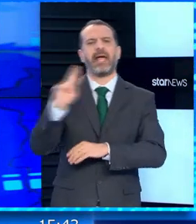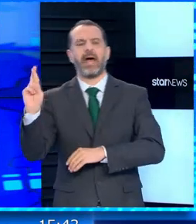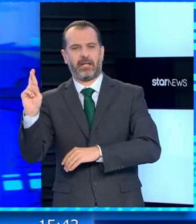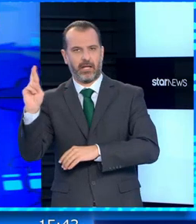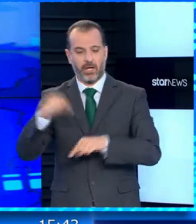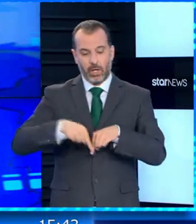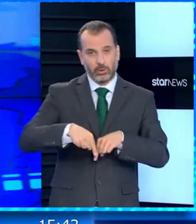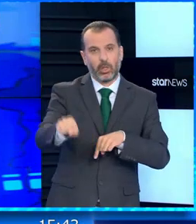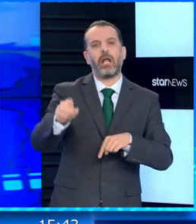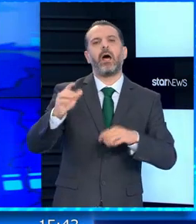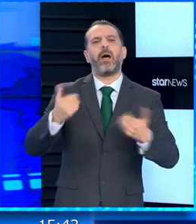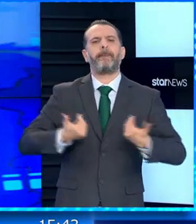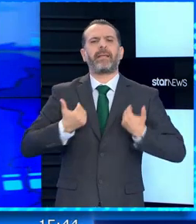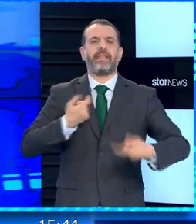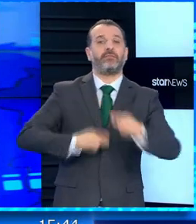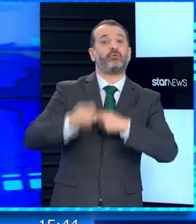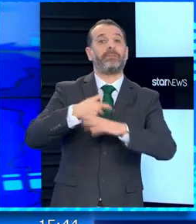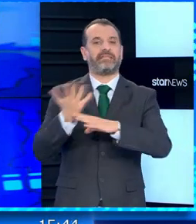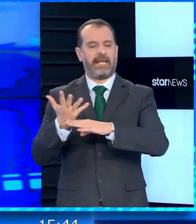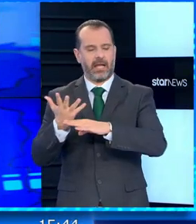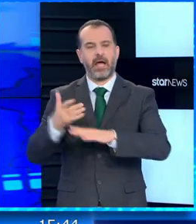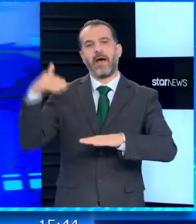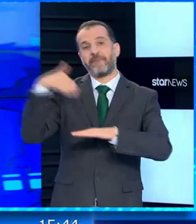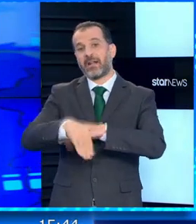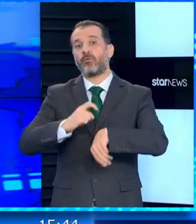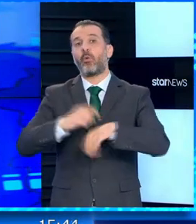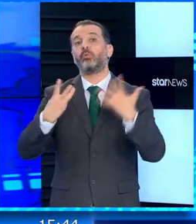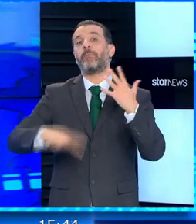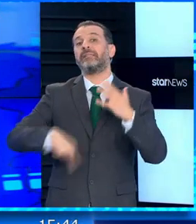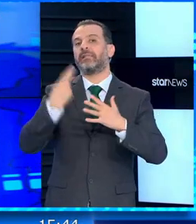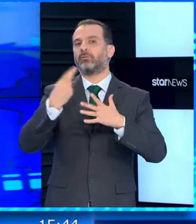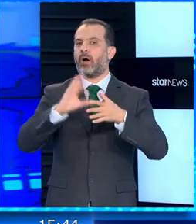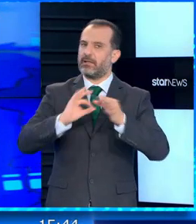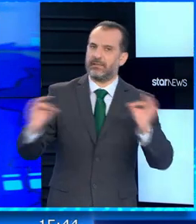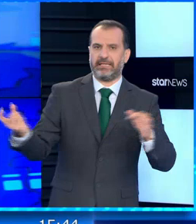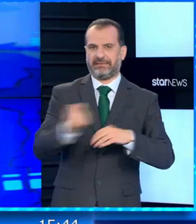star.gr. Ακολουθεί η εκπομπή Shopping Star. Θα είμαστε ξανά μαζί στις 8 παρατέταρτο στο